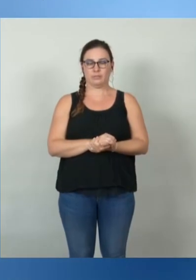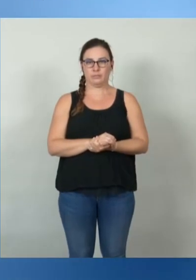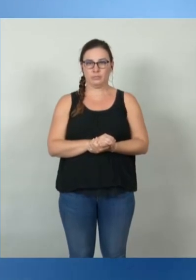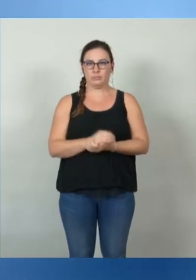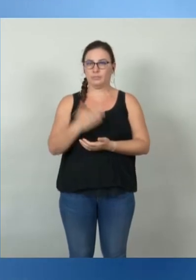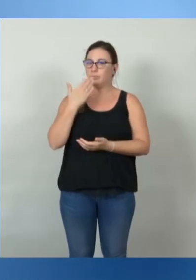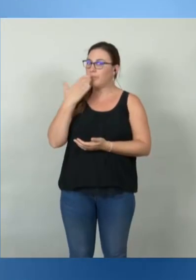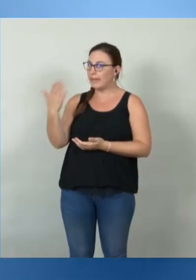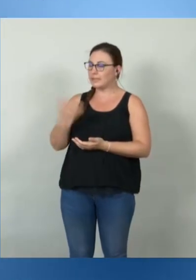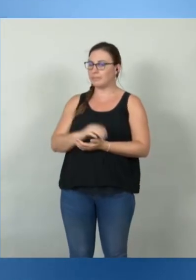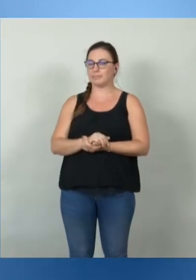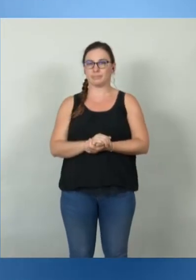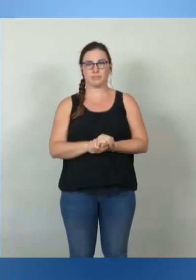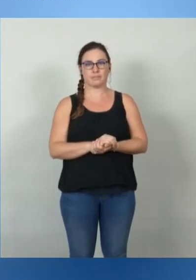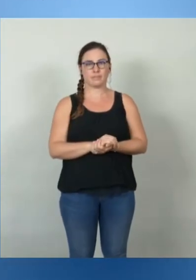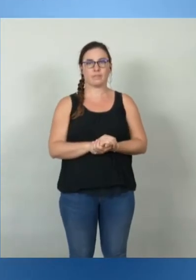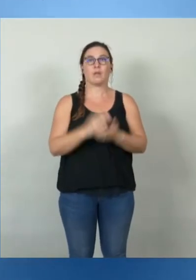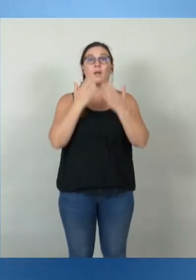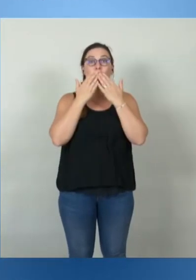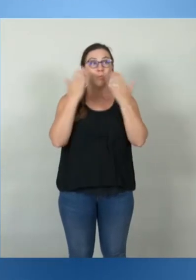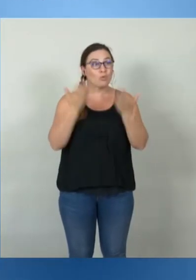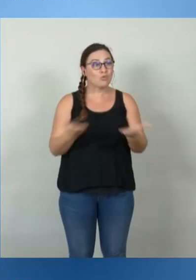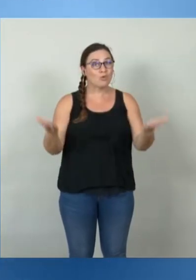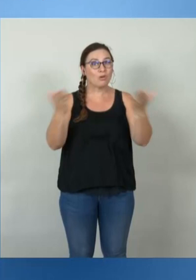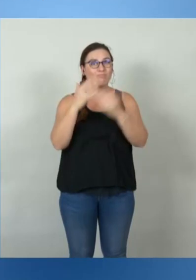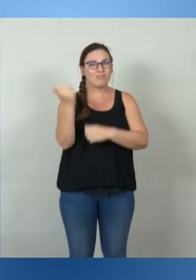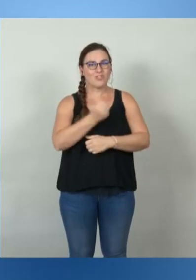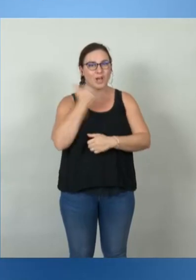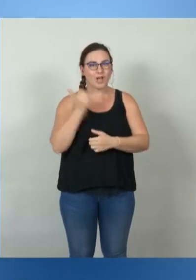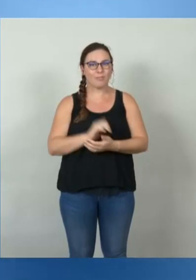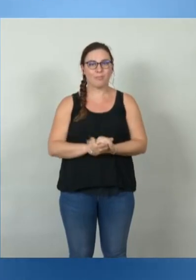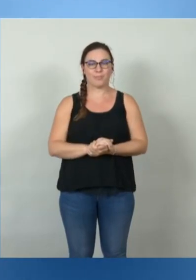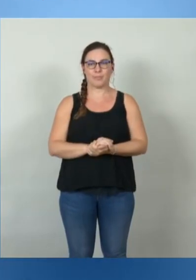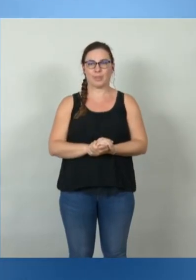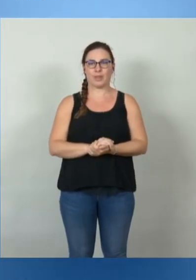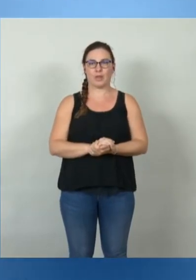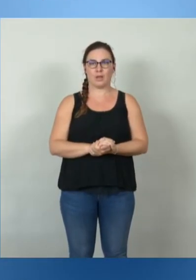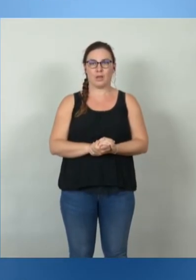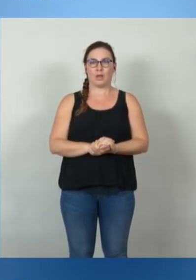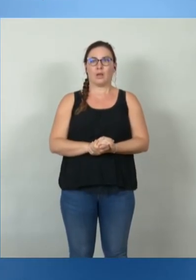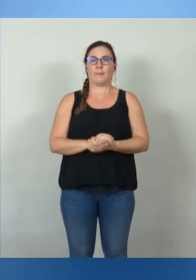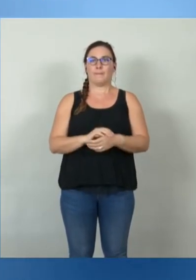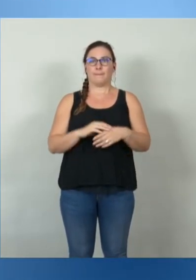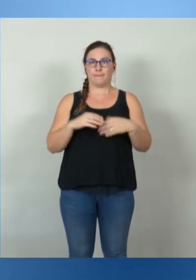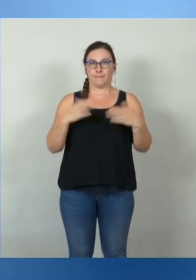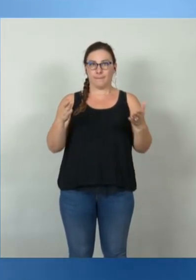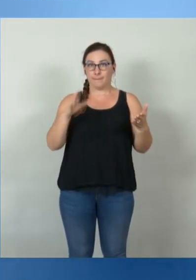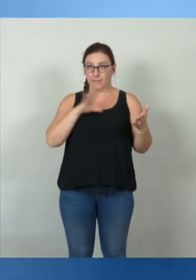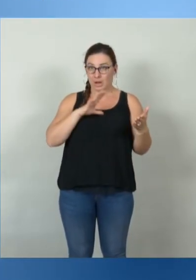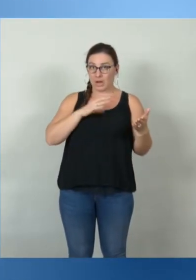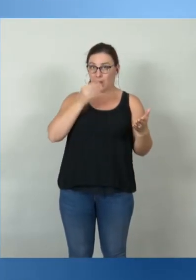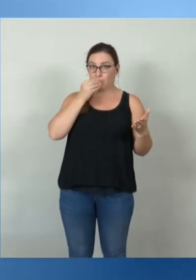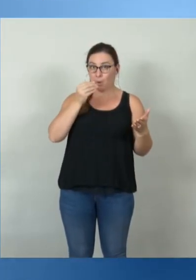merci bonjour à vous toutes et tous on a bien le